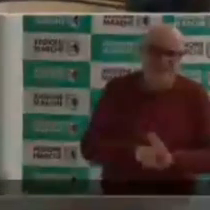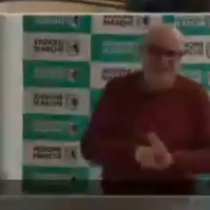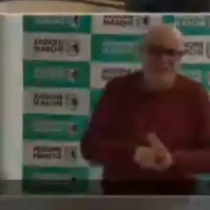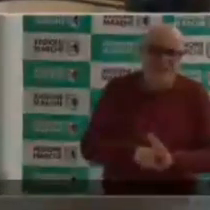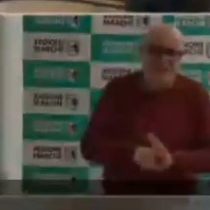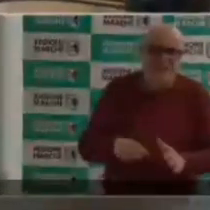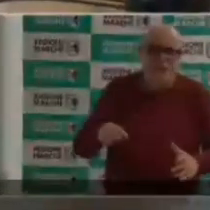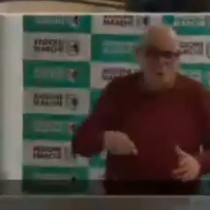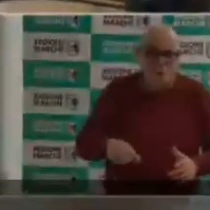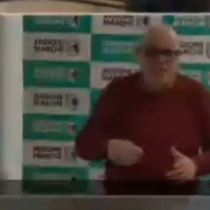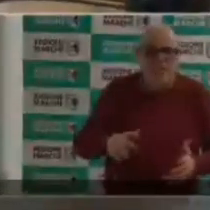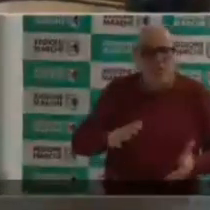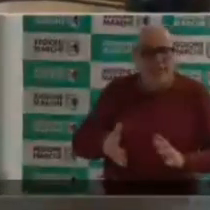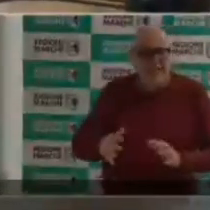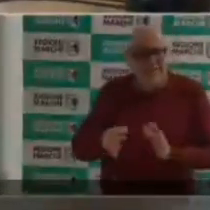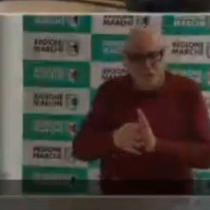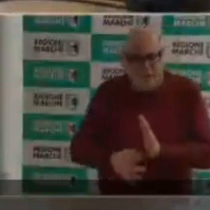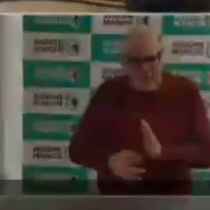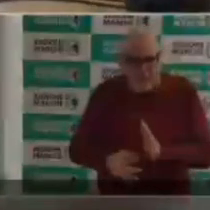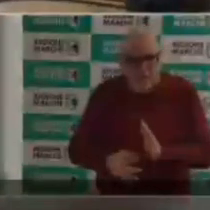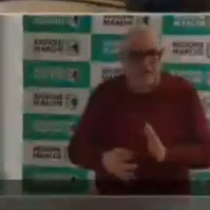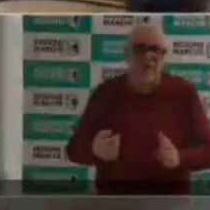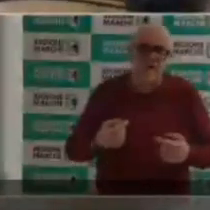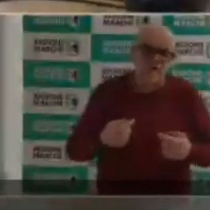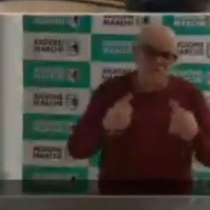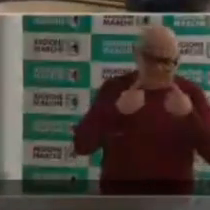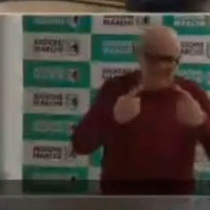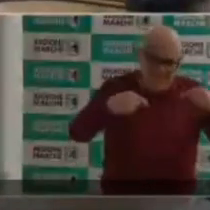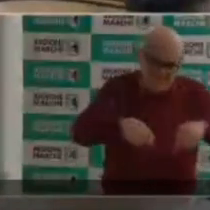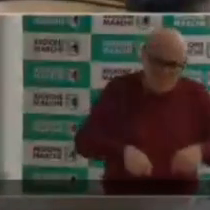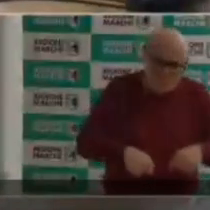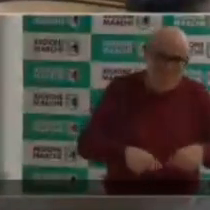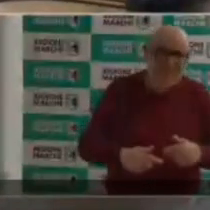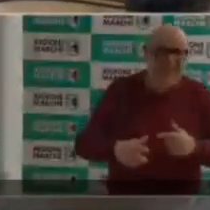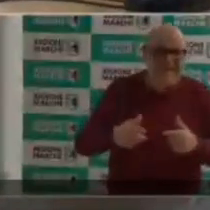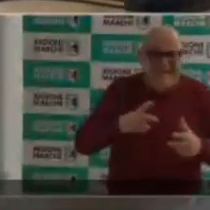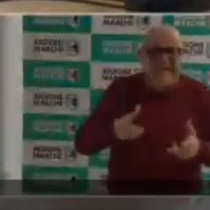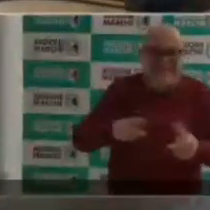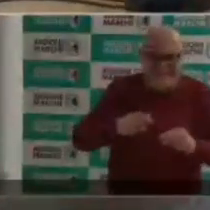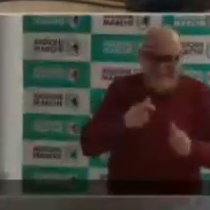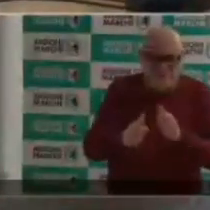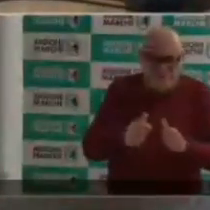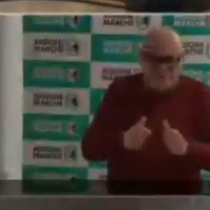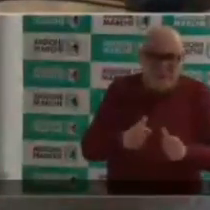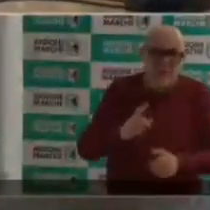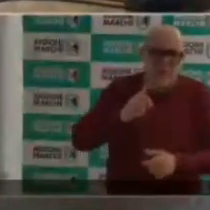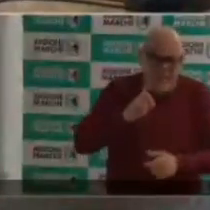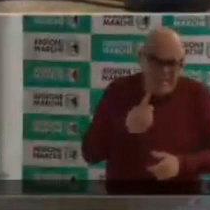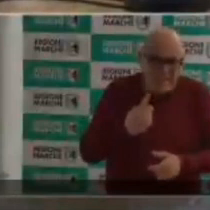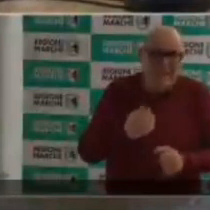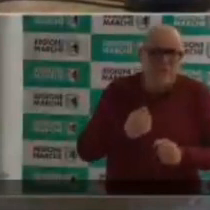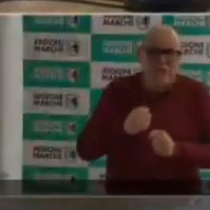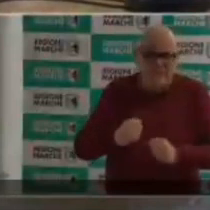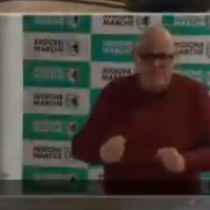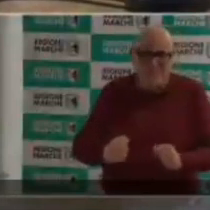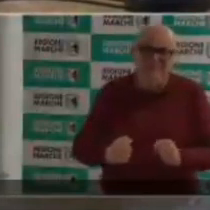ci vediamo con la regione come fosse una coprogettazione, ci vediamo, discutiamo, capiamo che cosa è meglio fare, siamo con tutta